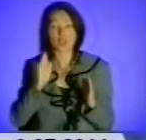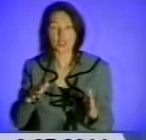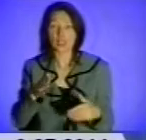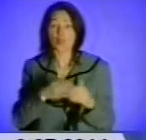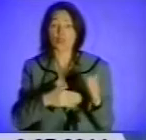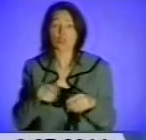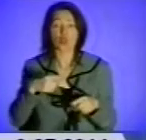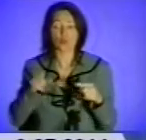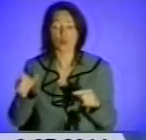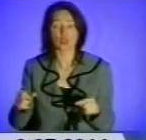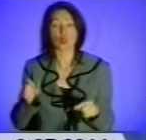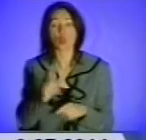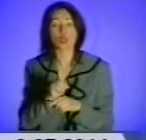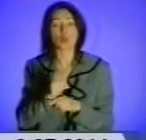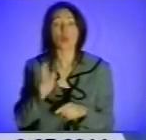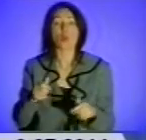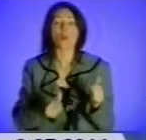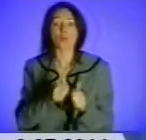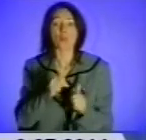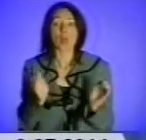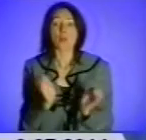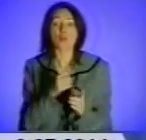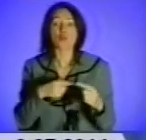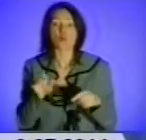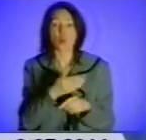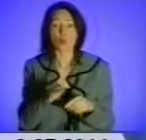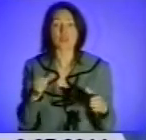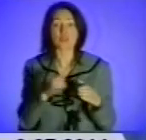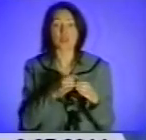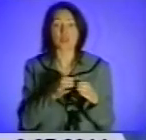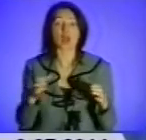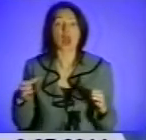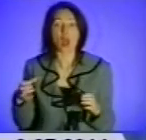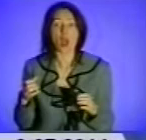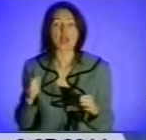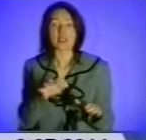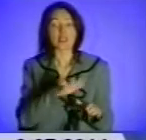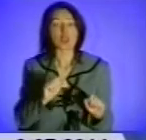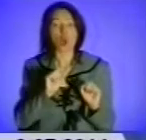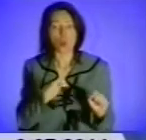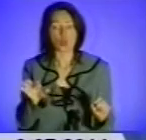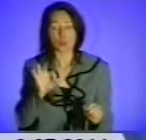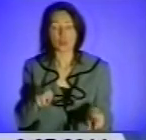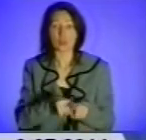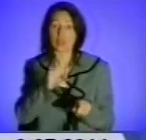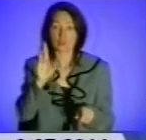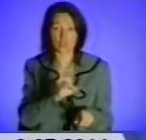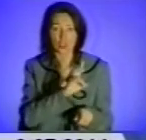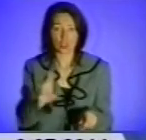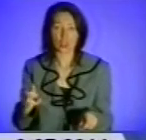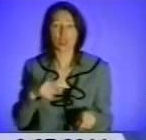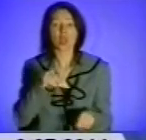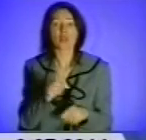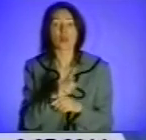футболістів. У Тернополі відбувся матч із міні-футболу між збірною батальйону територіальної оборони області і священниками Тернопільської